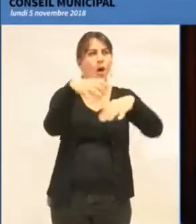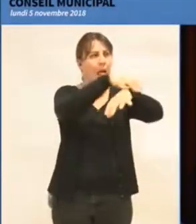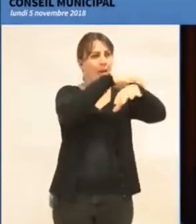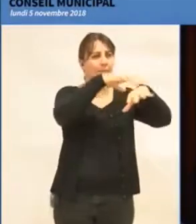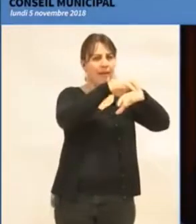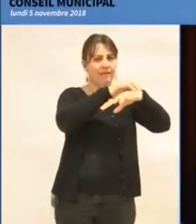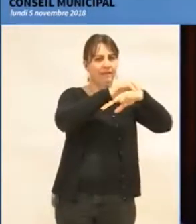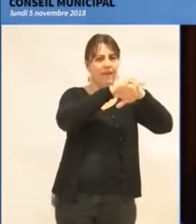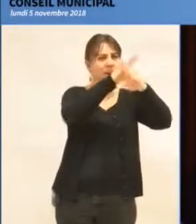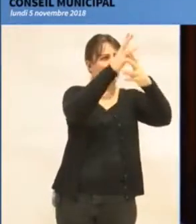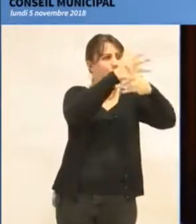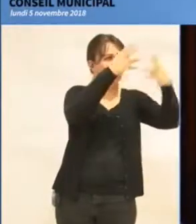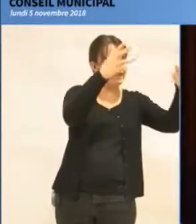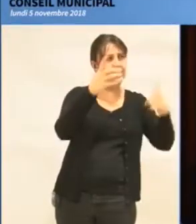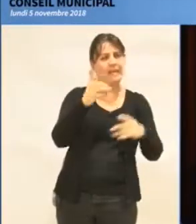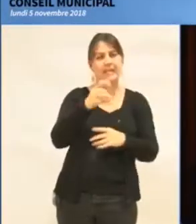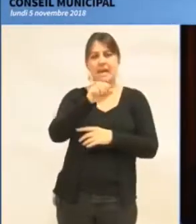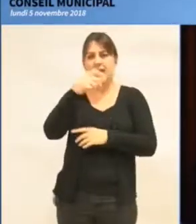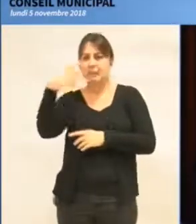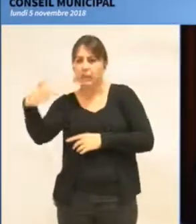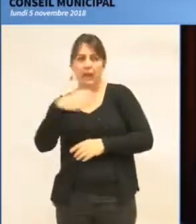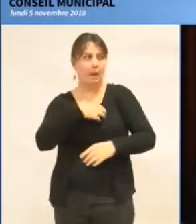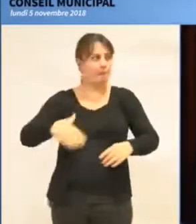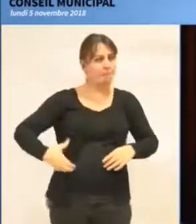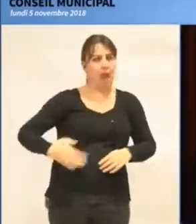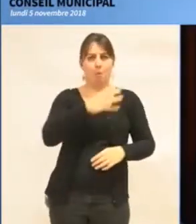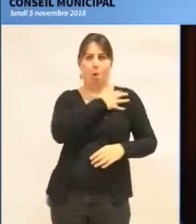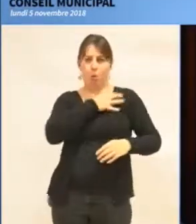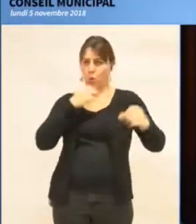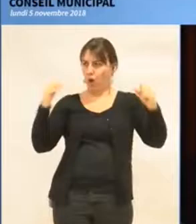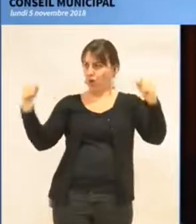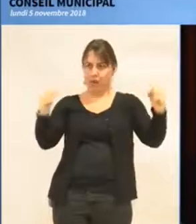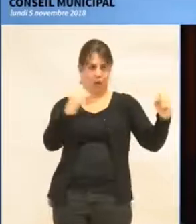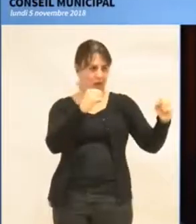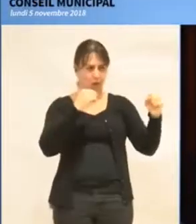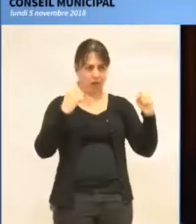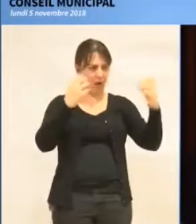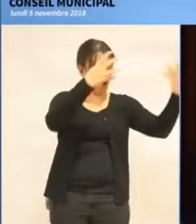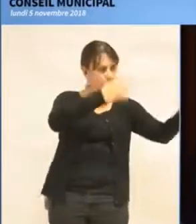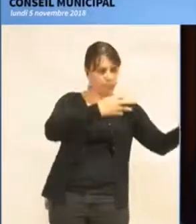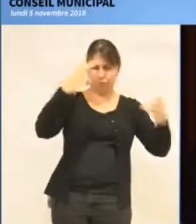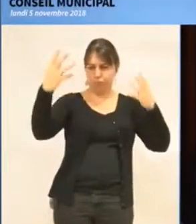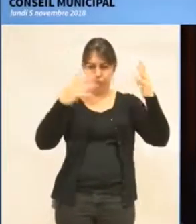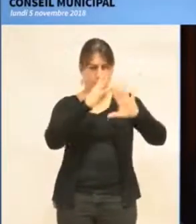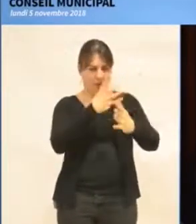du procureur, du DDSP, du maire, au moins ces 4 personnes-là